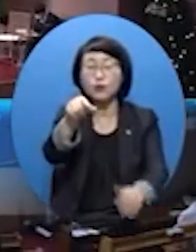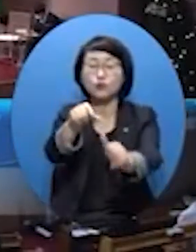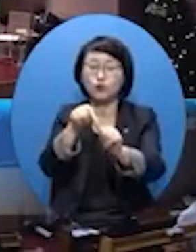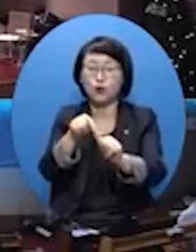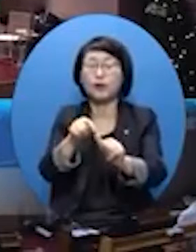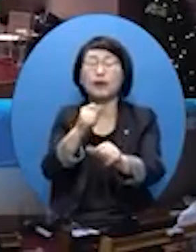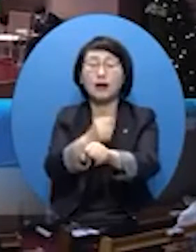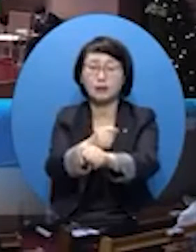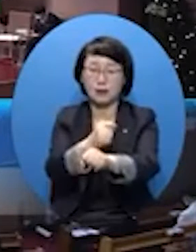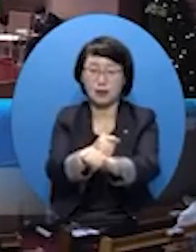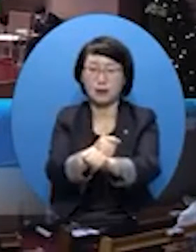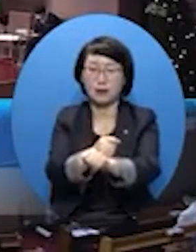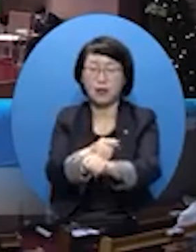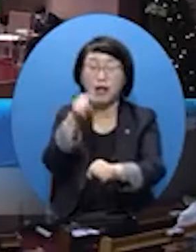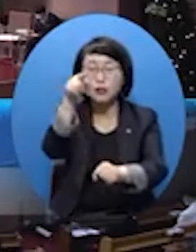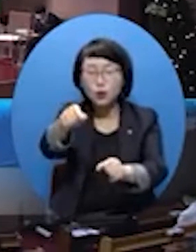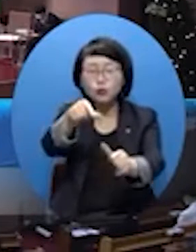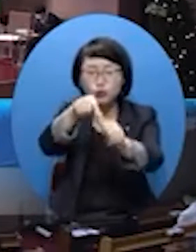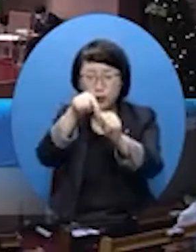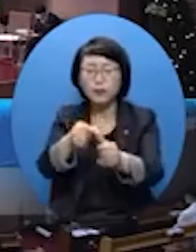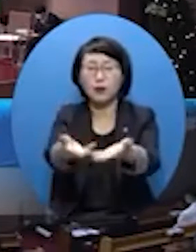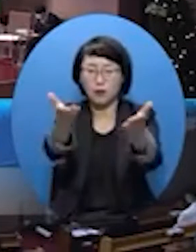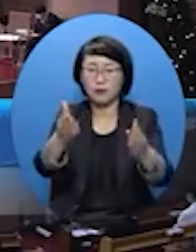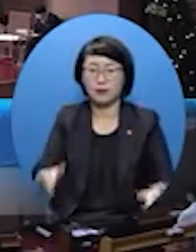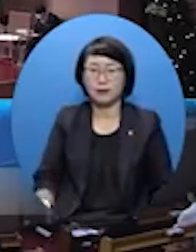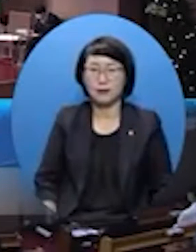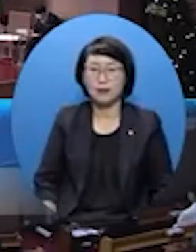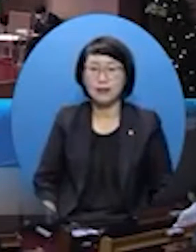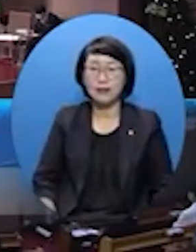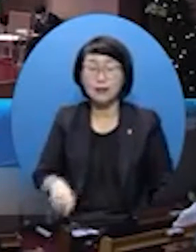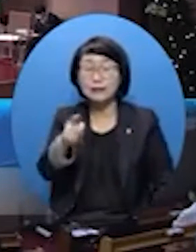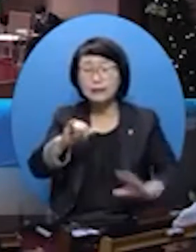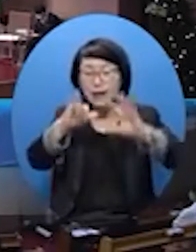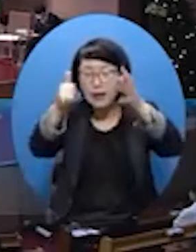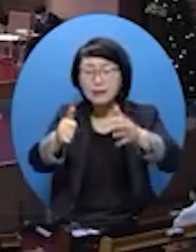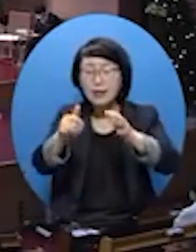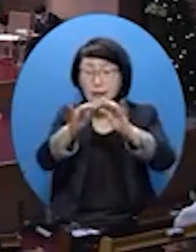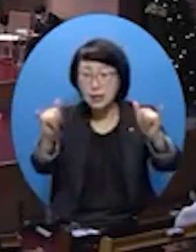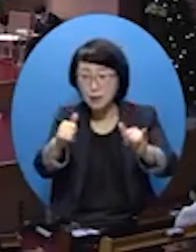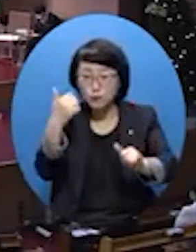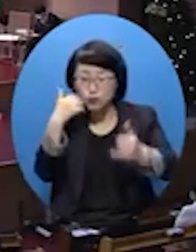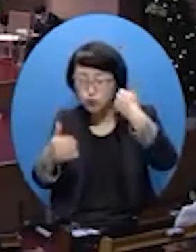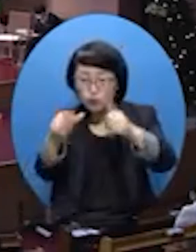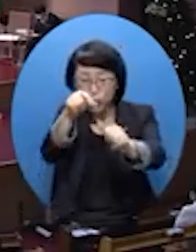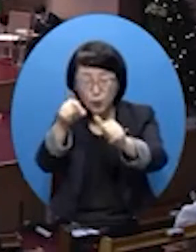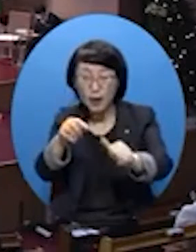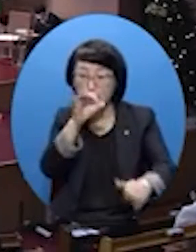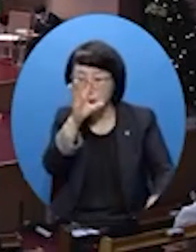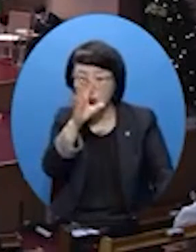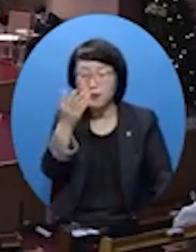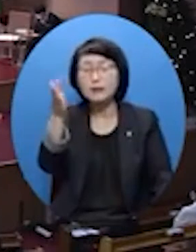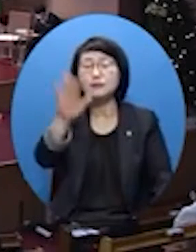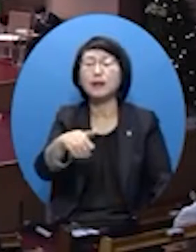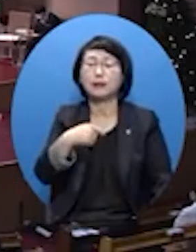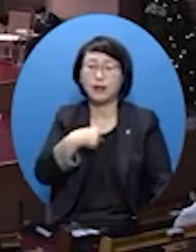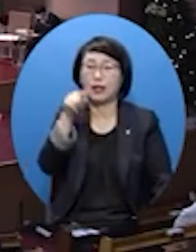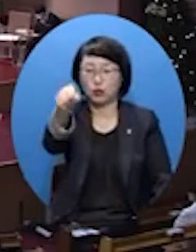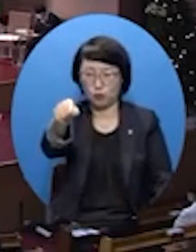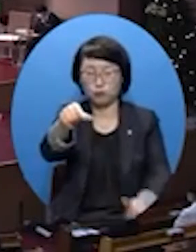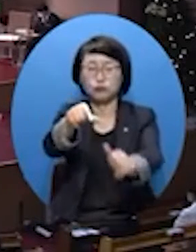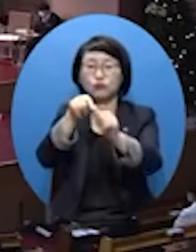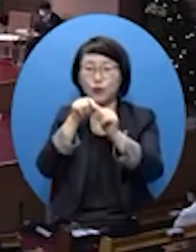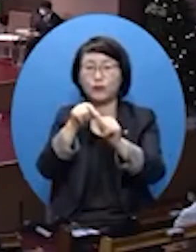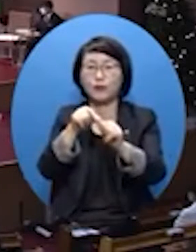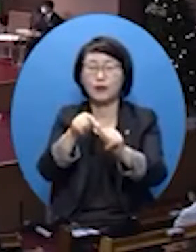구원하리라. 너를 구원하리라. 이 세상 사람들은 너를 구원하지 못해도 나는 너를